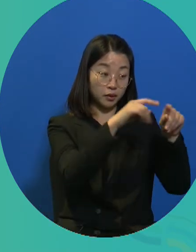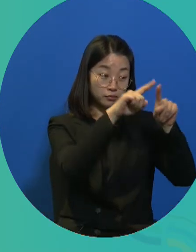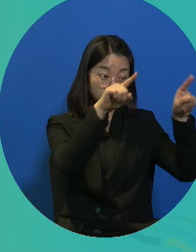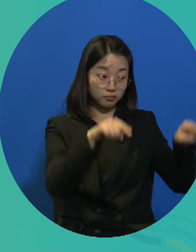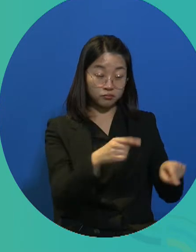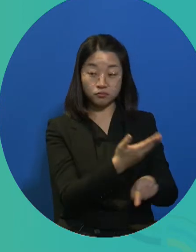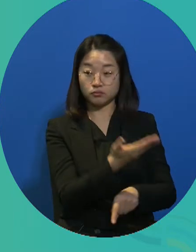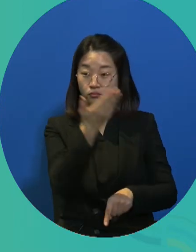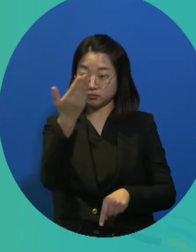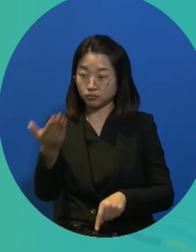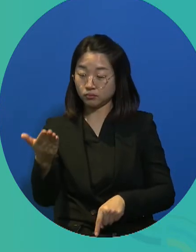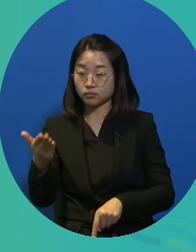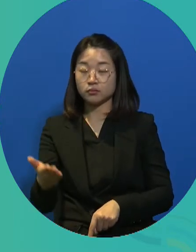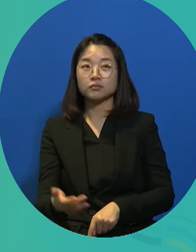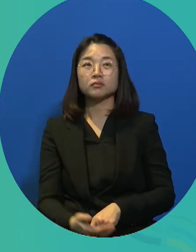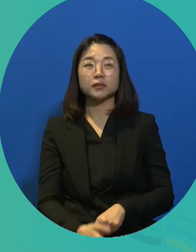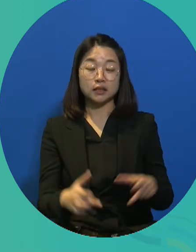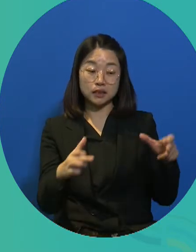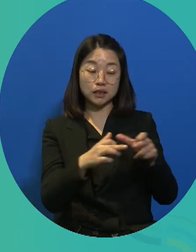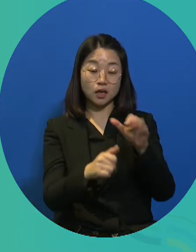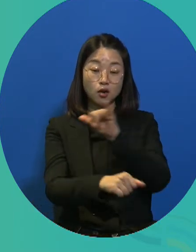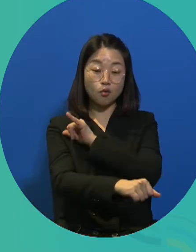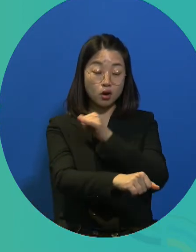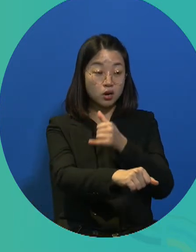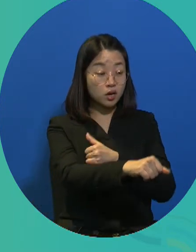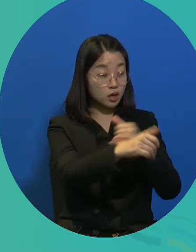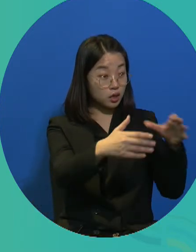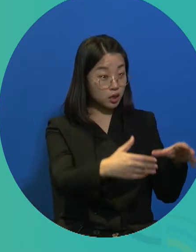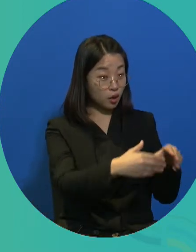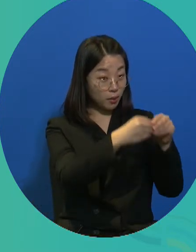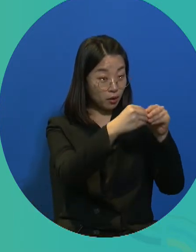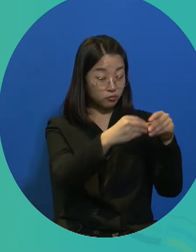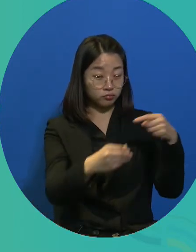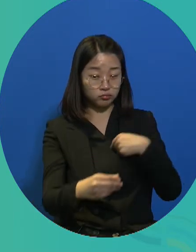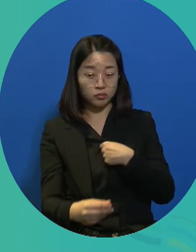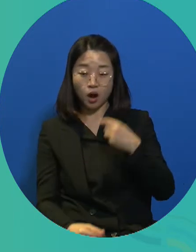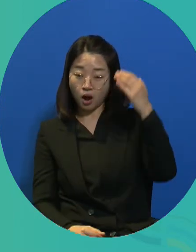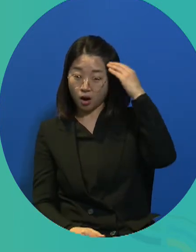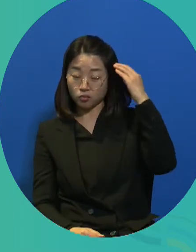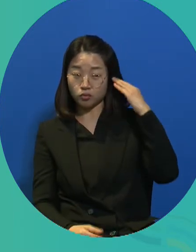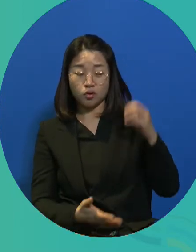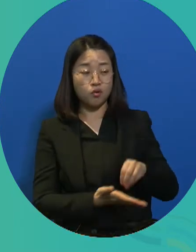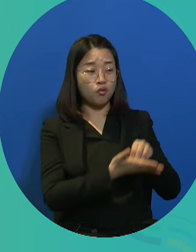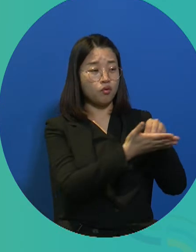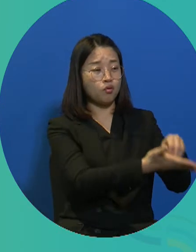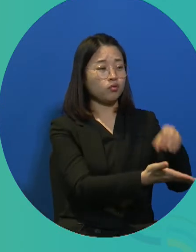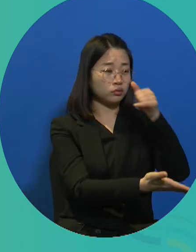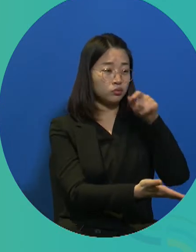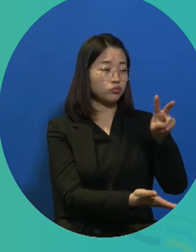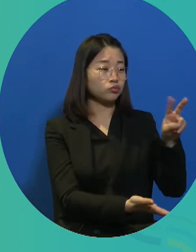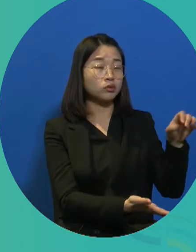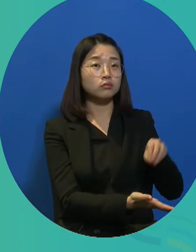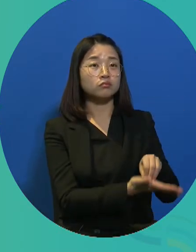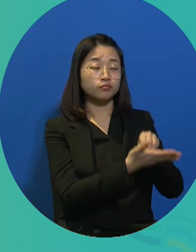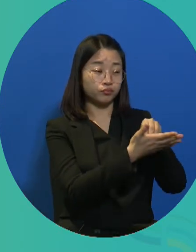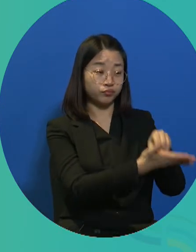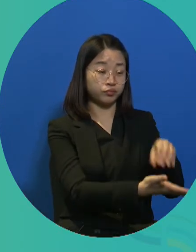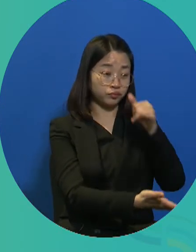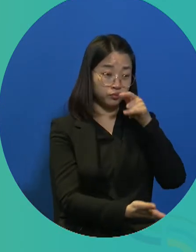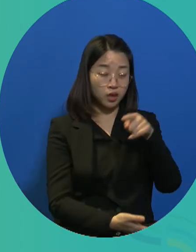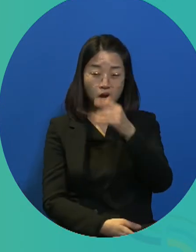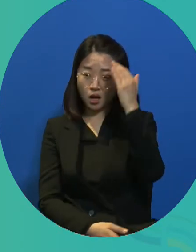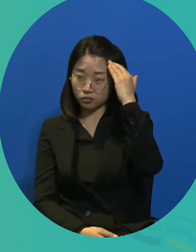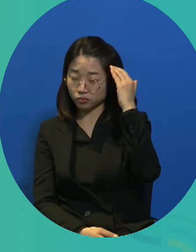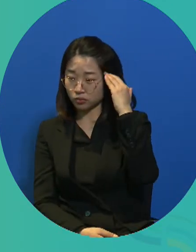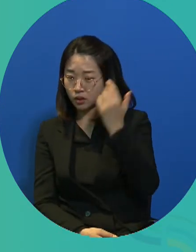우리나라가 CRPD 장애인 권리 협약의 회원국인 이상, 당사국인 이상 협약의 해석과 국내